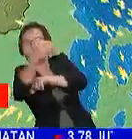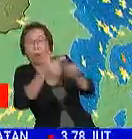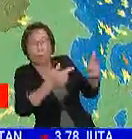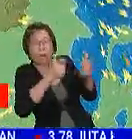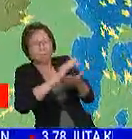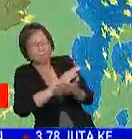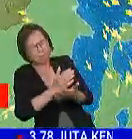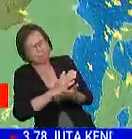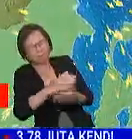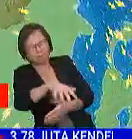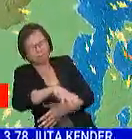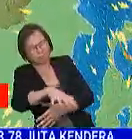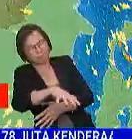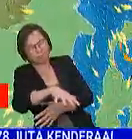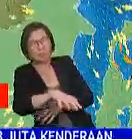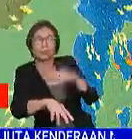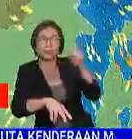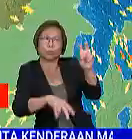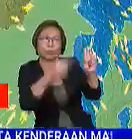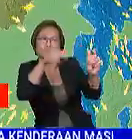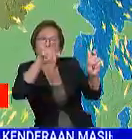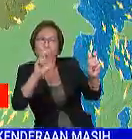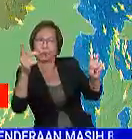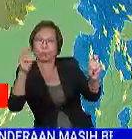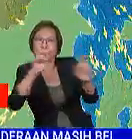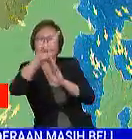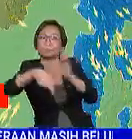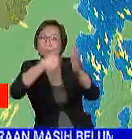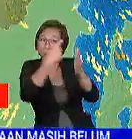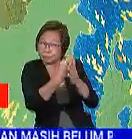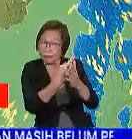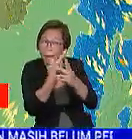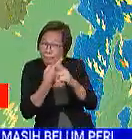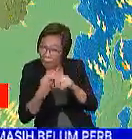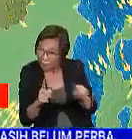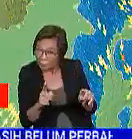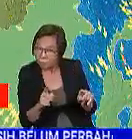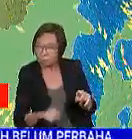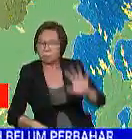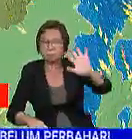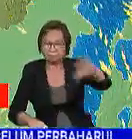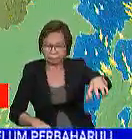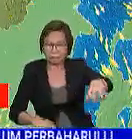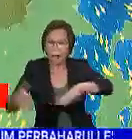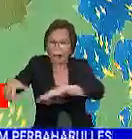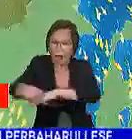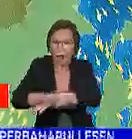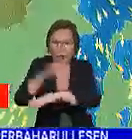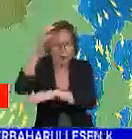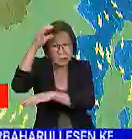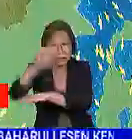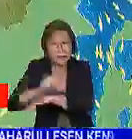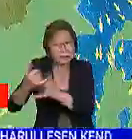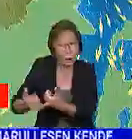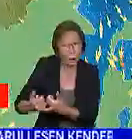agak sederhana sekitar 20 hingga 30 km sejam. Namun demikian, di kawasan Laut China Selatan ketika